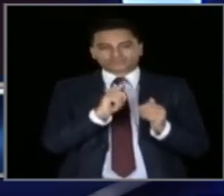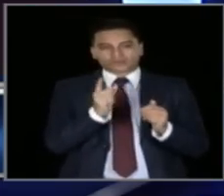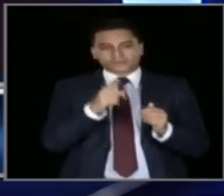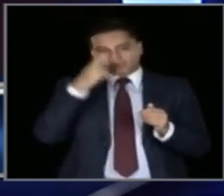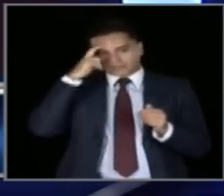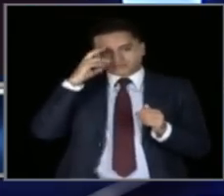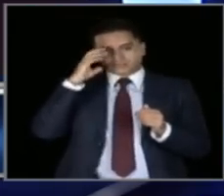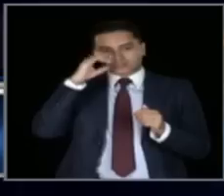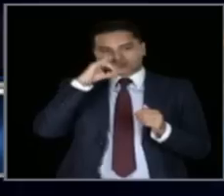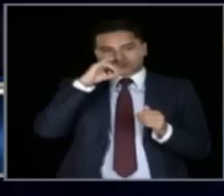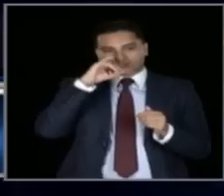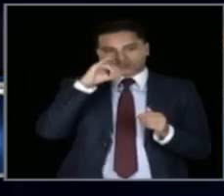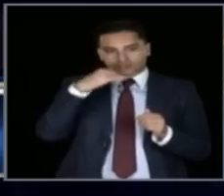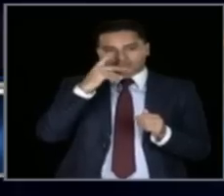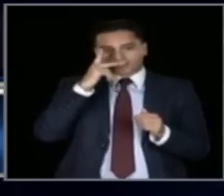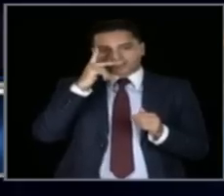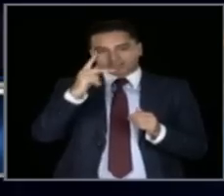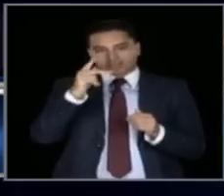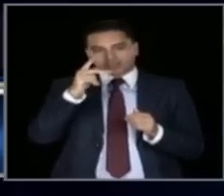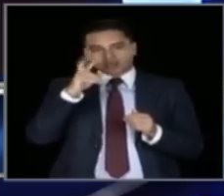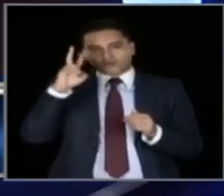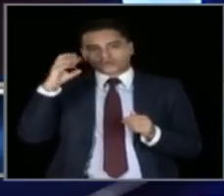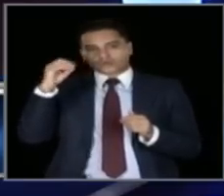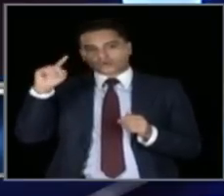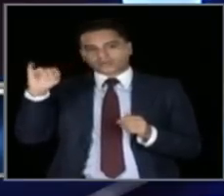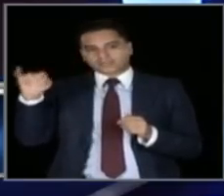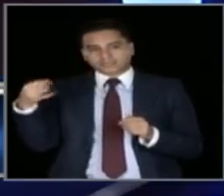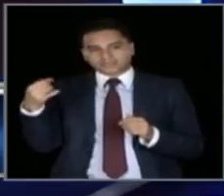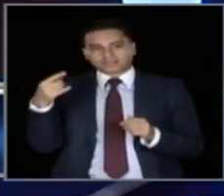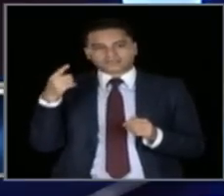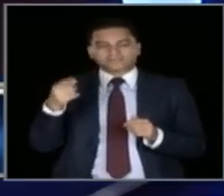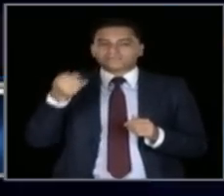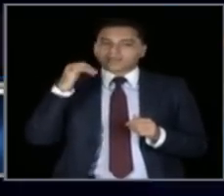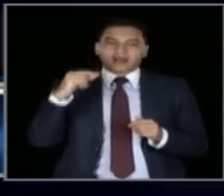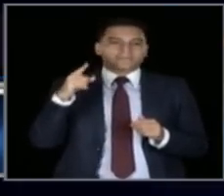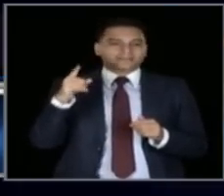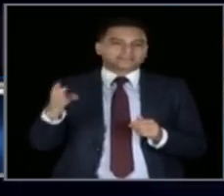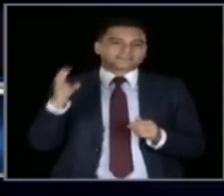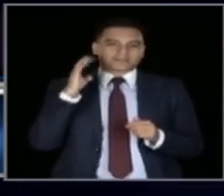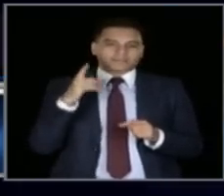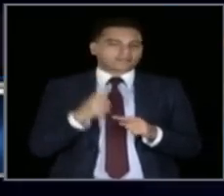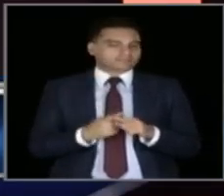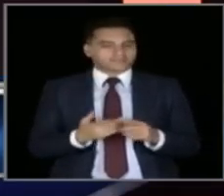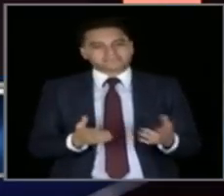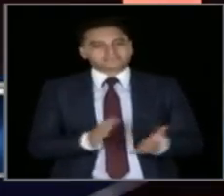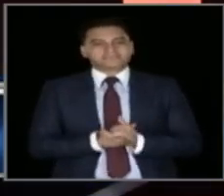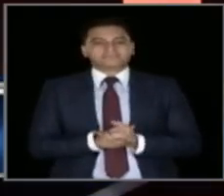جي كي رولينج. دي أصعب من أجابة كريستي. أحمد عبد الحكم. إجابة